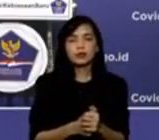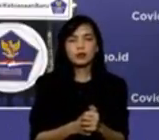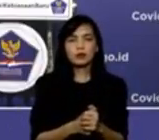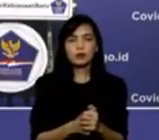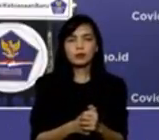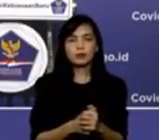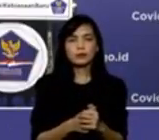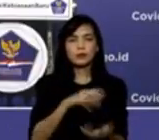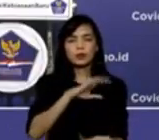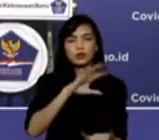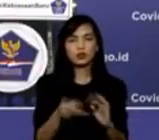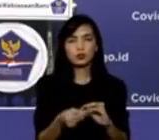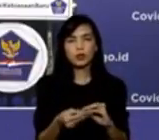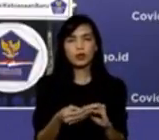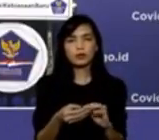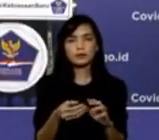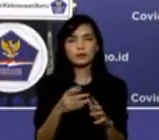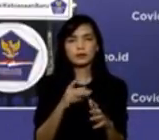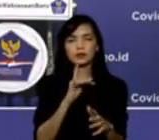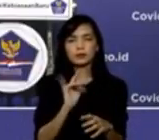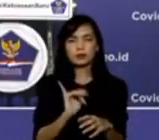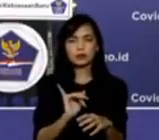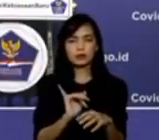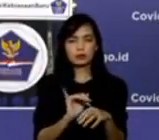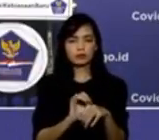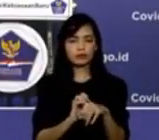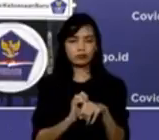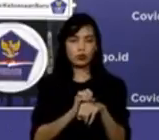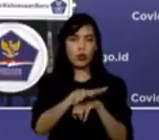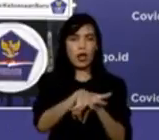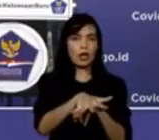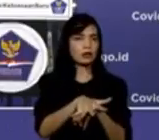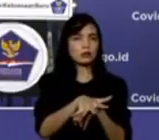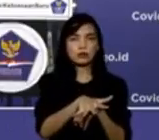mengurangi jumlah infeksi di tengah masyarakat.